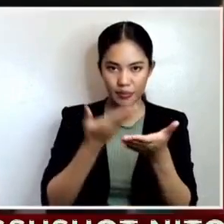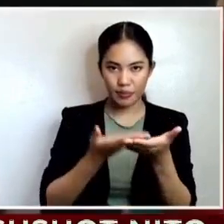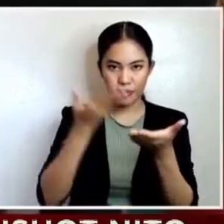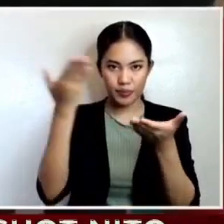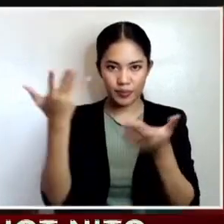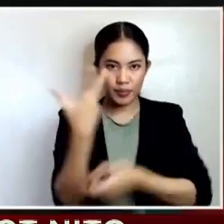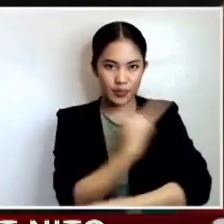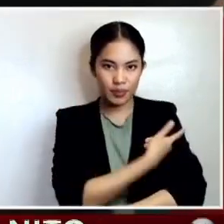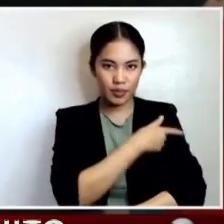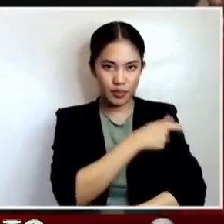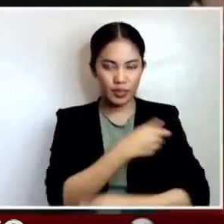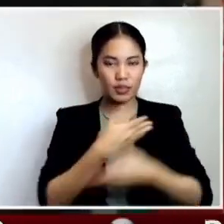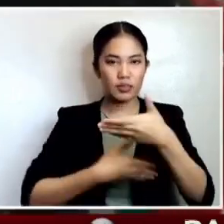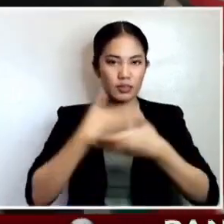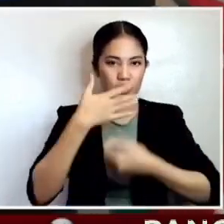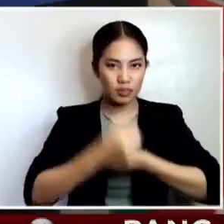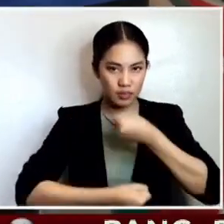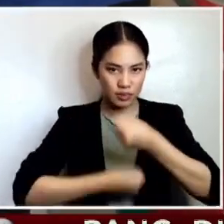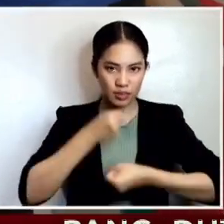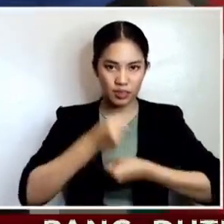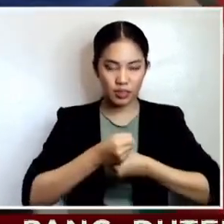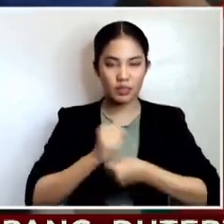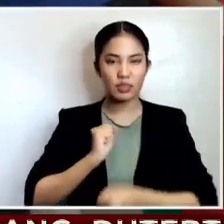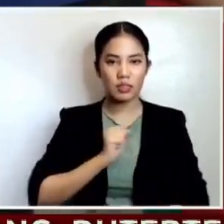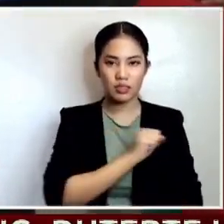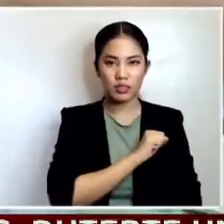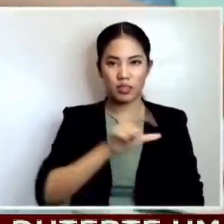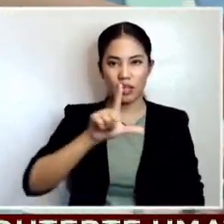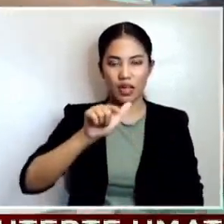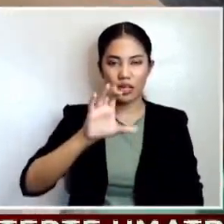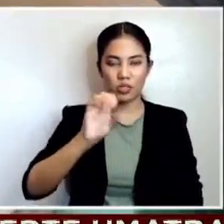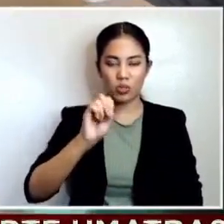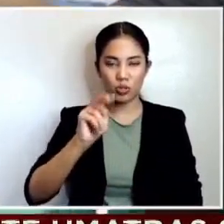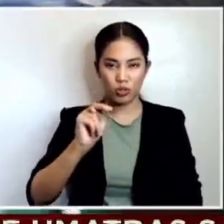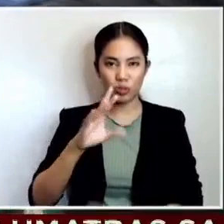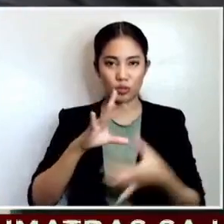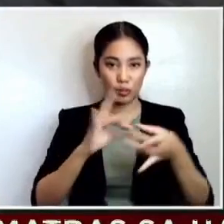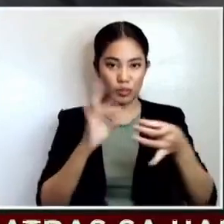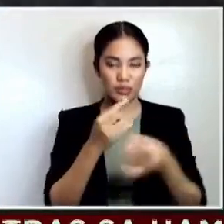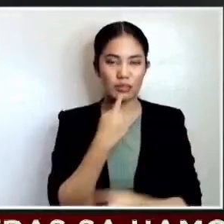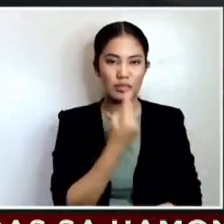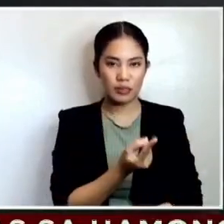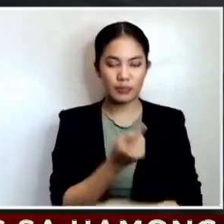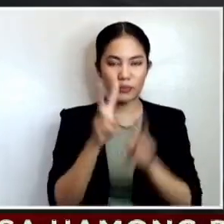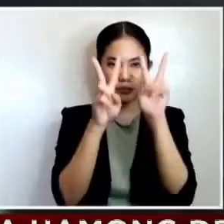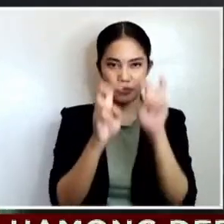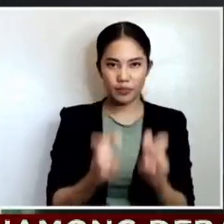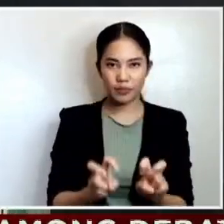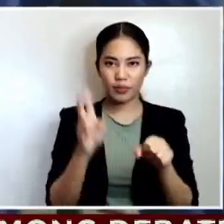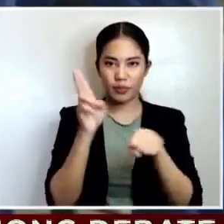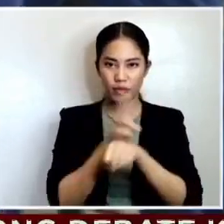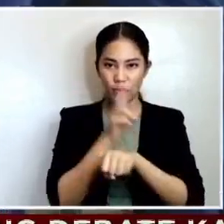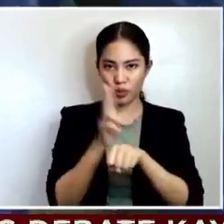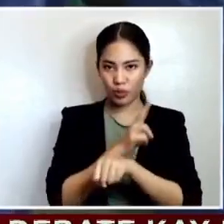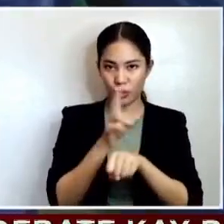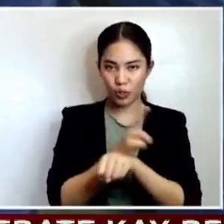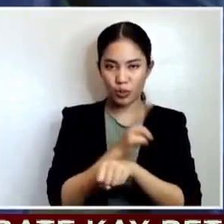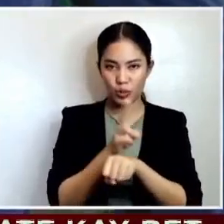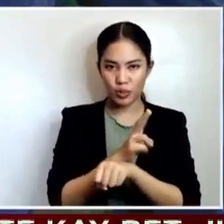na taon ayon kay Senador Panfilo Lacson. Aniya pinatitingnan niya kung pwedeng gamitin para rito ang mga pondong hindi